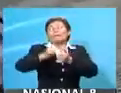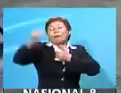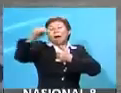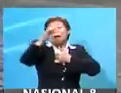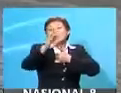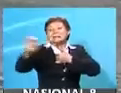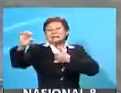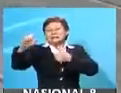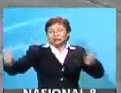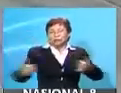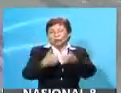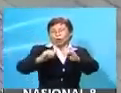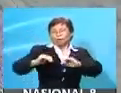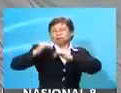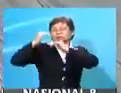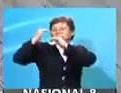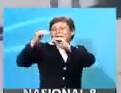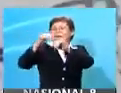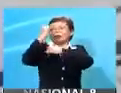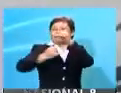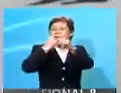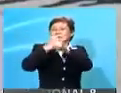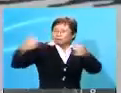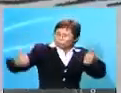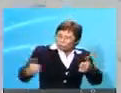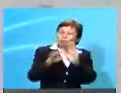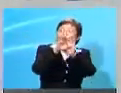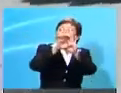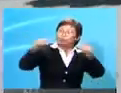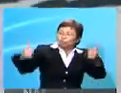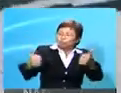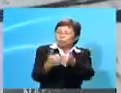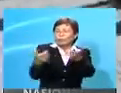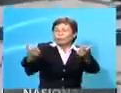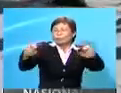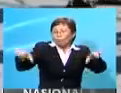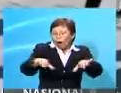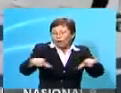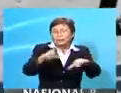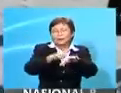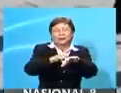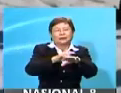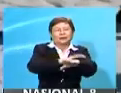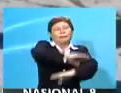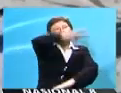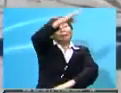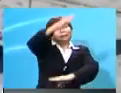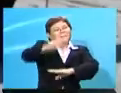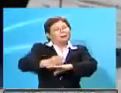adalah bertaraf antarabangsa seperti kejohanan yang dilakukan di Banjaran